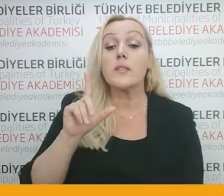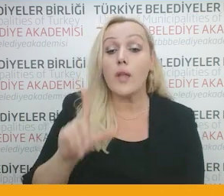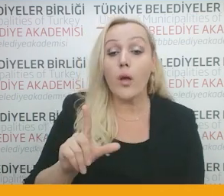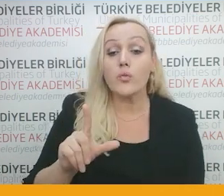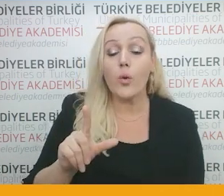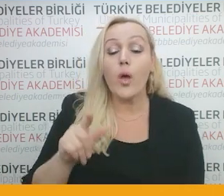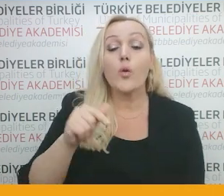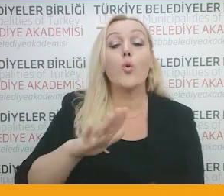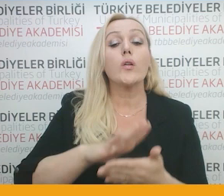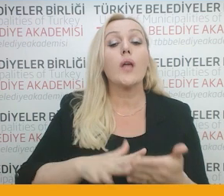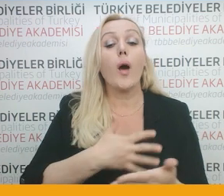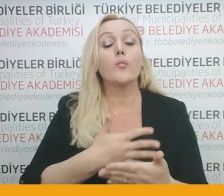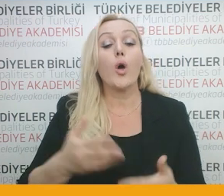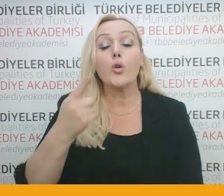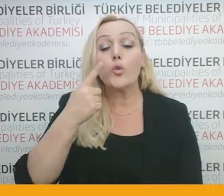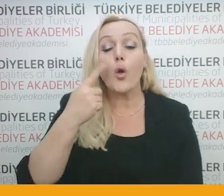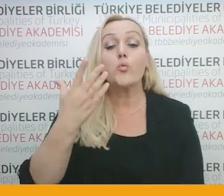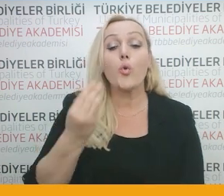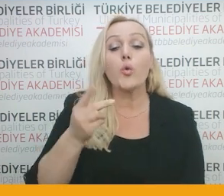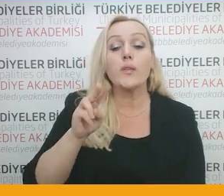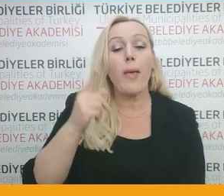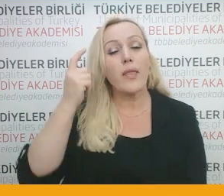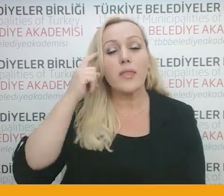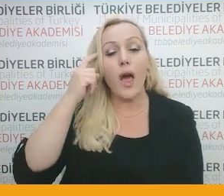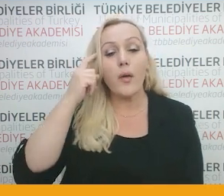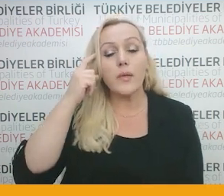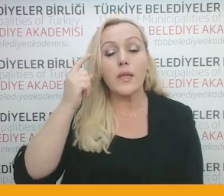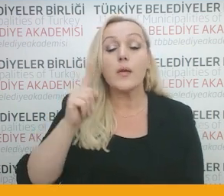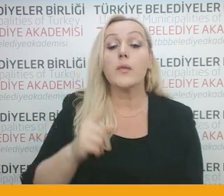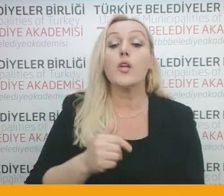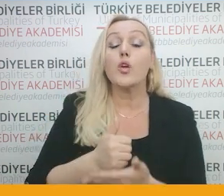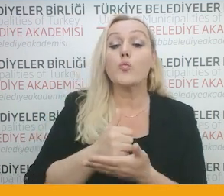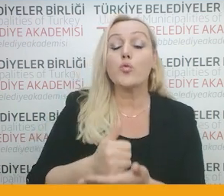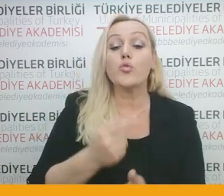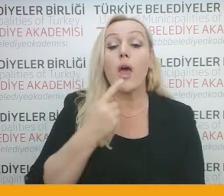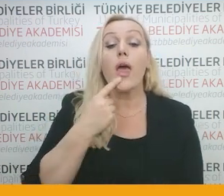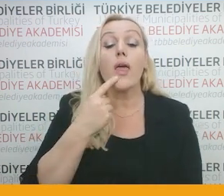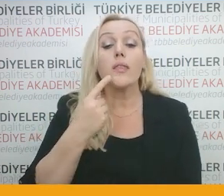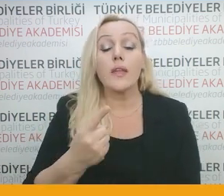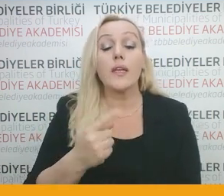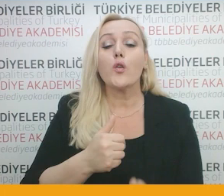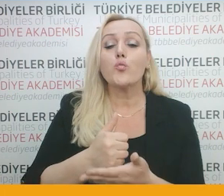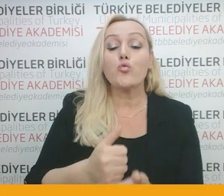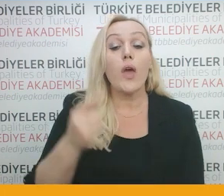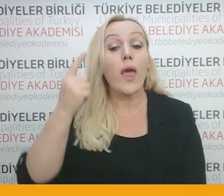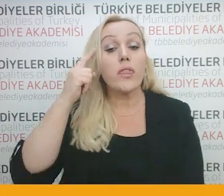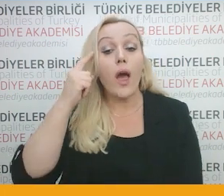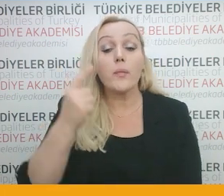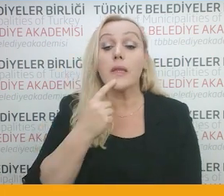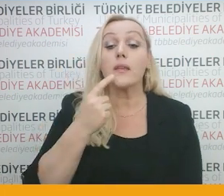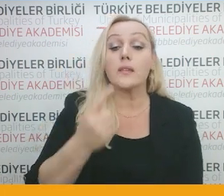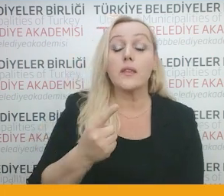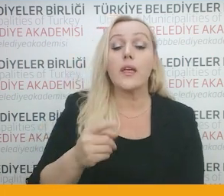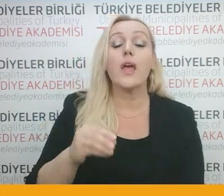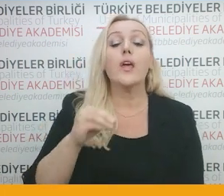arkadaşlar gördüğünüz gibi tahmin yine bir bütçe ne dedik en başta? Bütçe bir tahmindir dedik. Burada